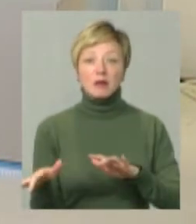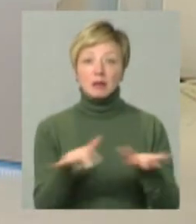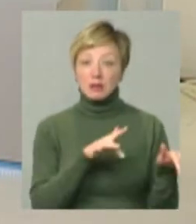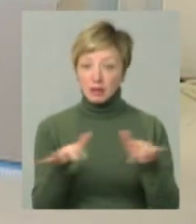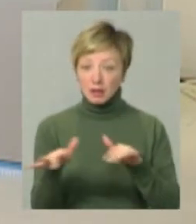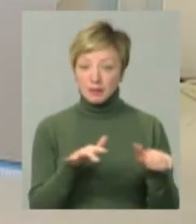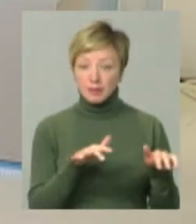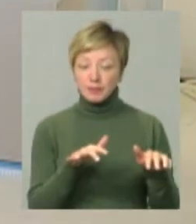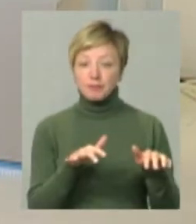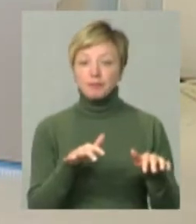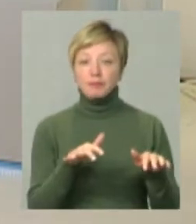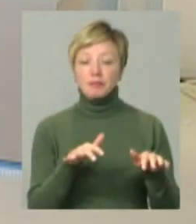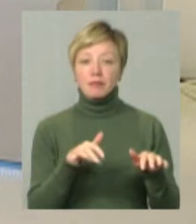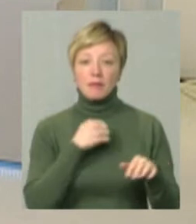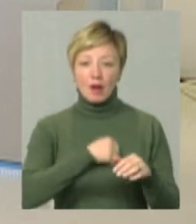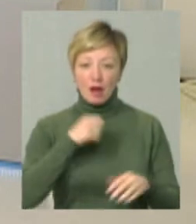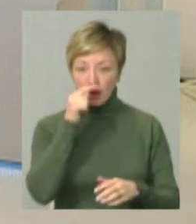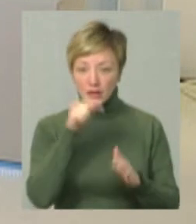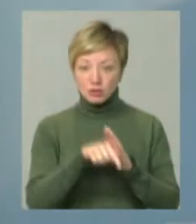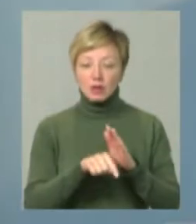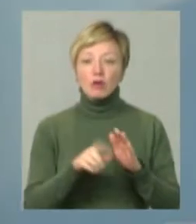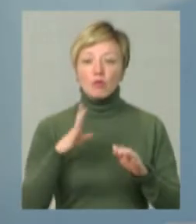дій, дій агресора,